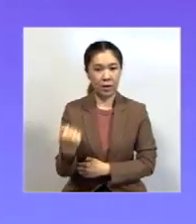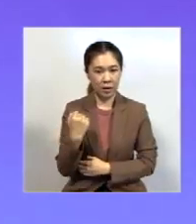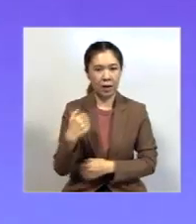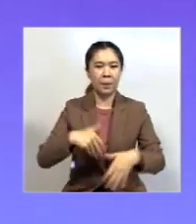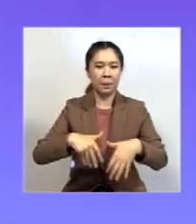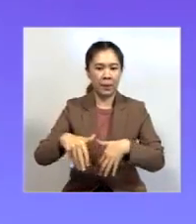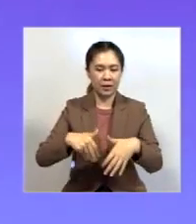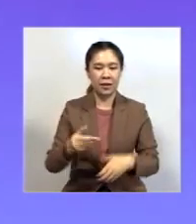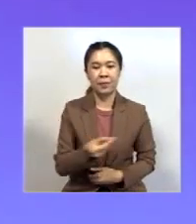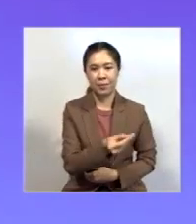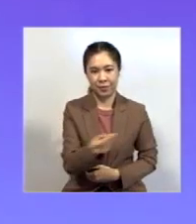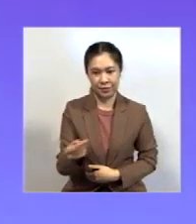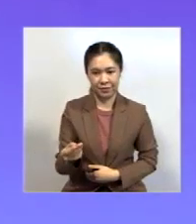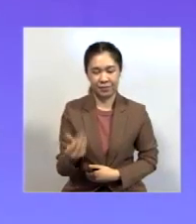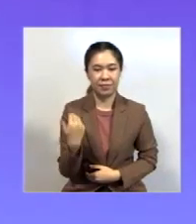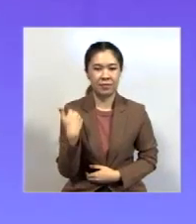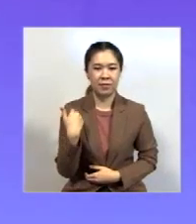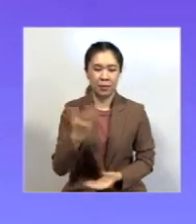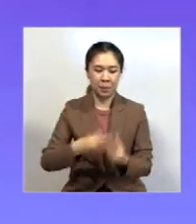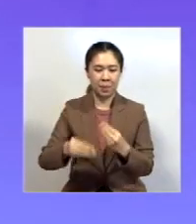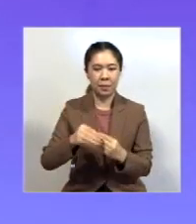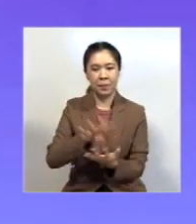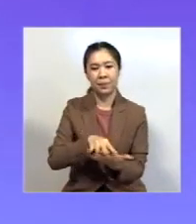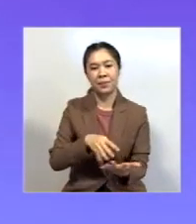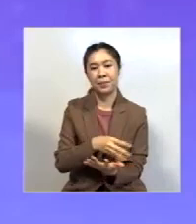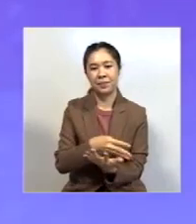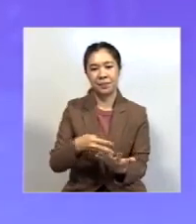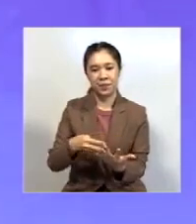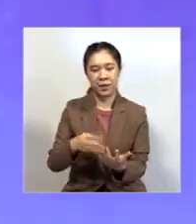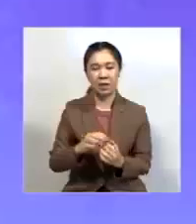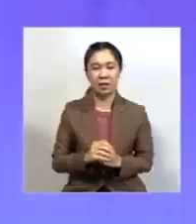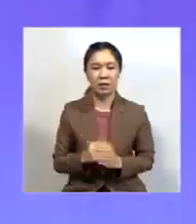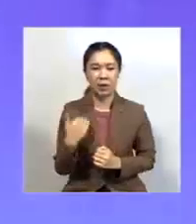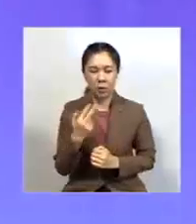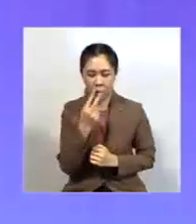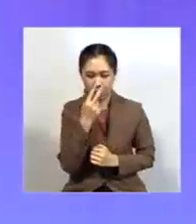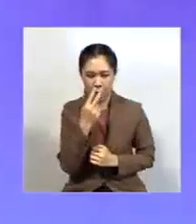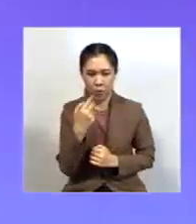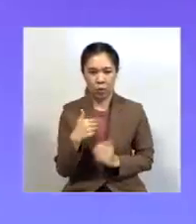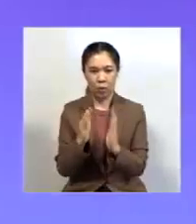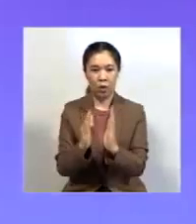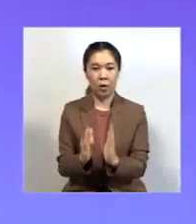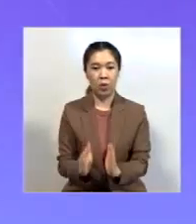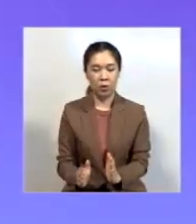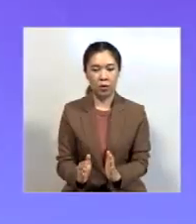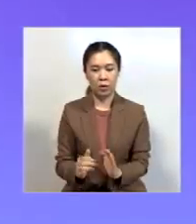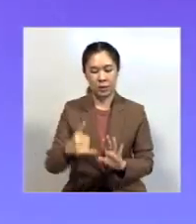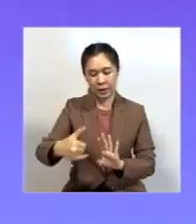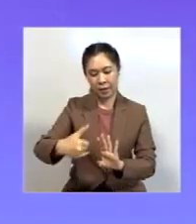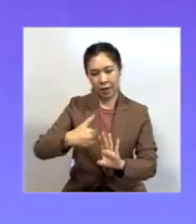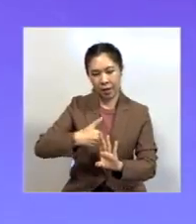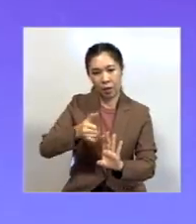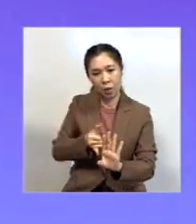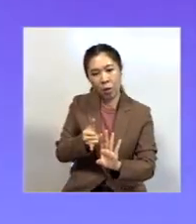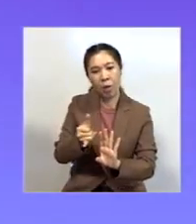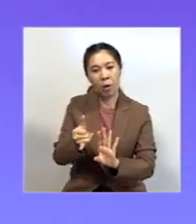นเขาเองยังบอกด้วยนะคะว่าการที่เพิ่มมาตรการจุดคัดกรองแบบนี้เนี่ยมันอาจจะทำให้ผู้โดยสารทั้งขาเข้าขาออกอา